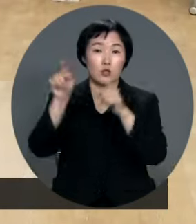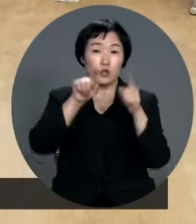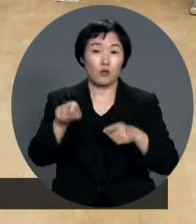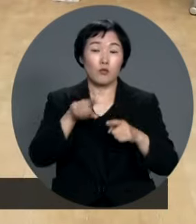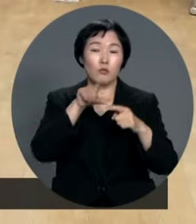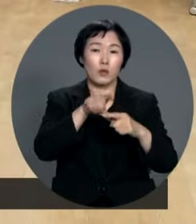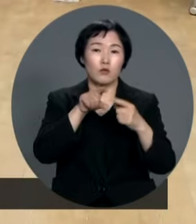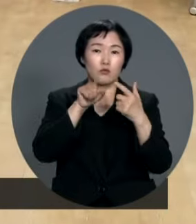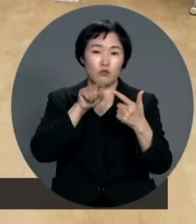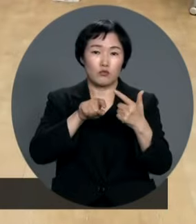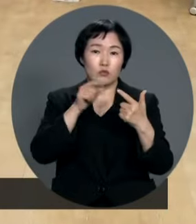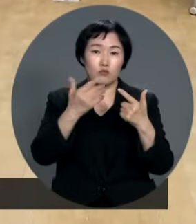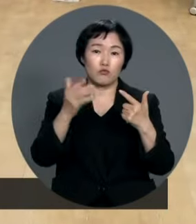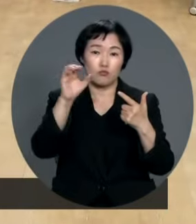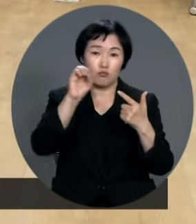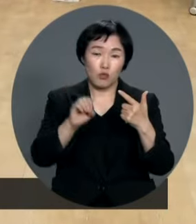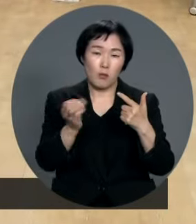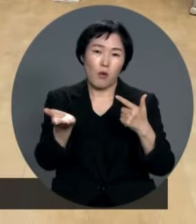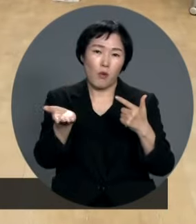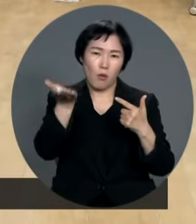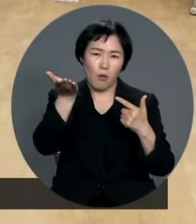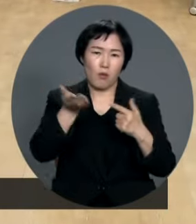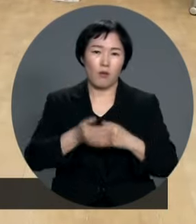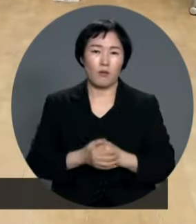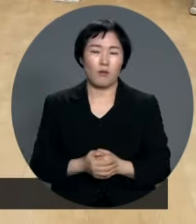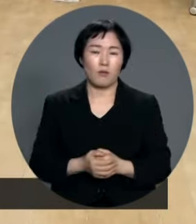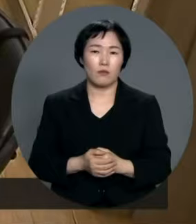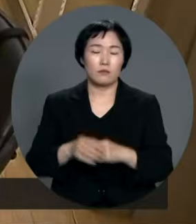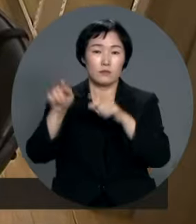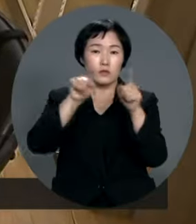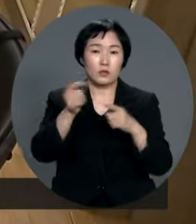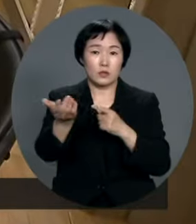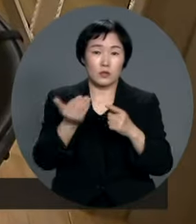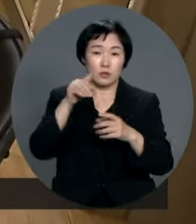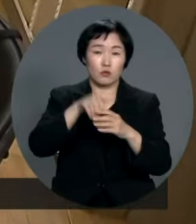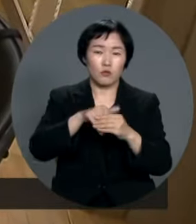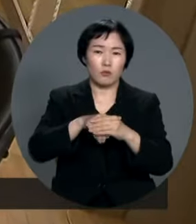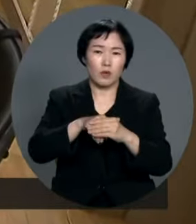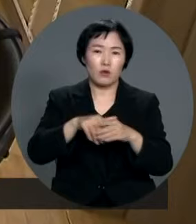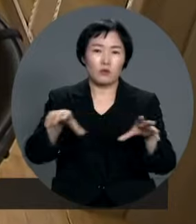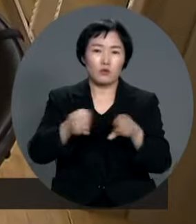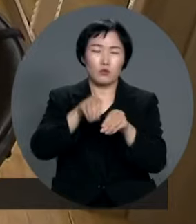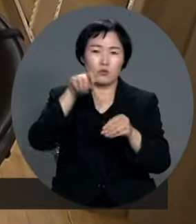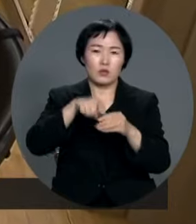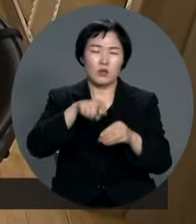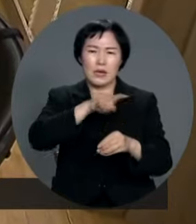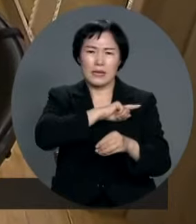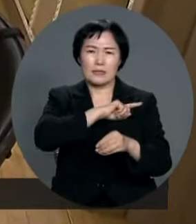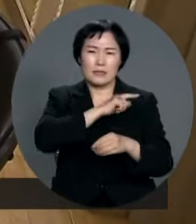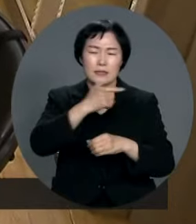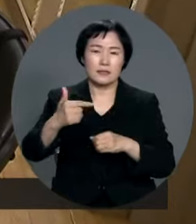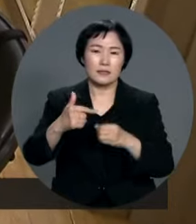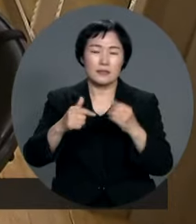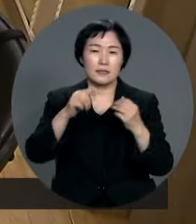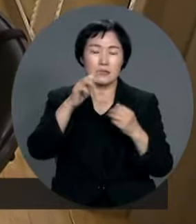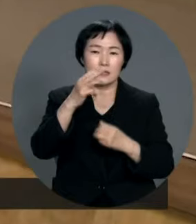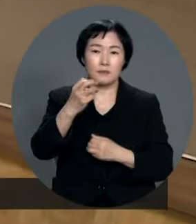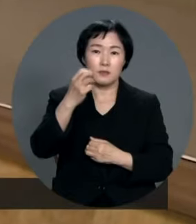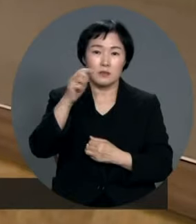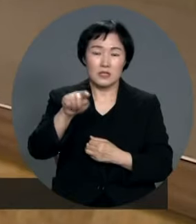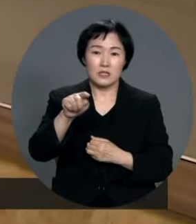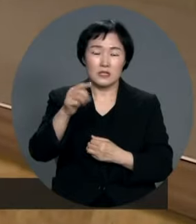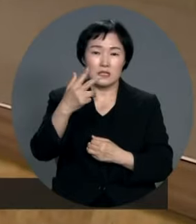평균인 6.9%보다 높은 수치입니다. 전국 사전투표율은 역대 총선 최고치인 31.28%를